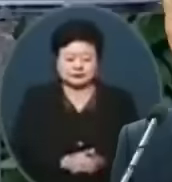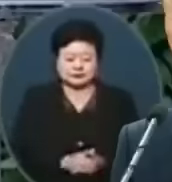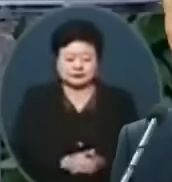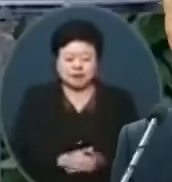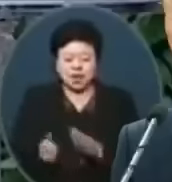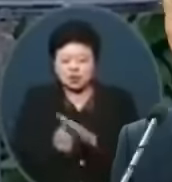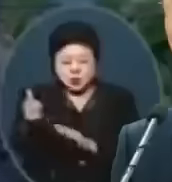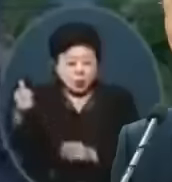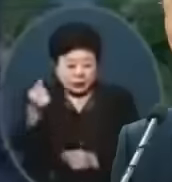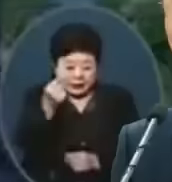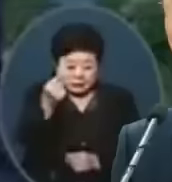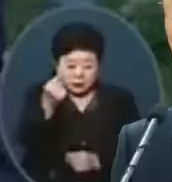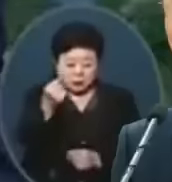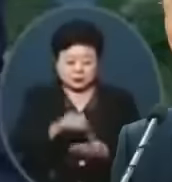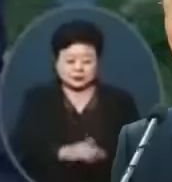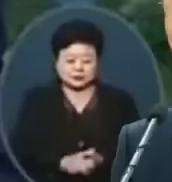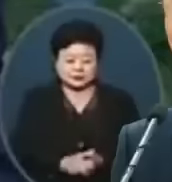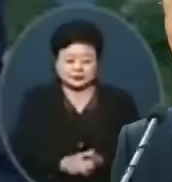소원을